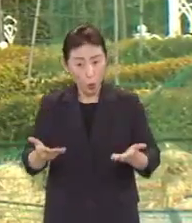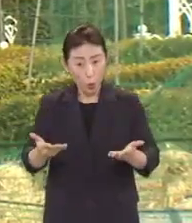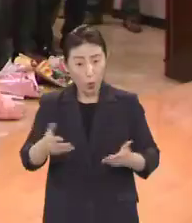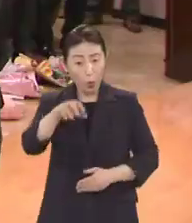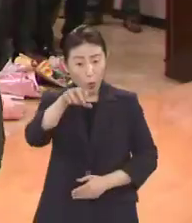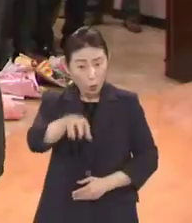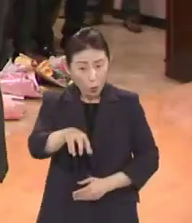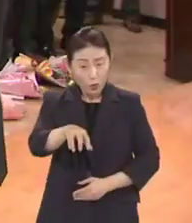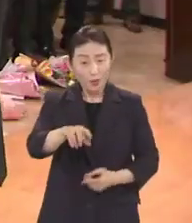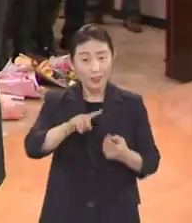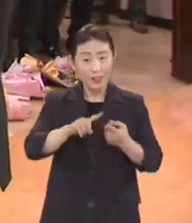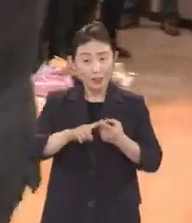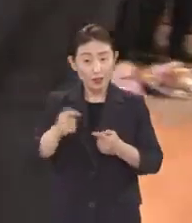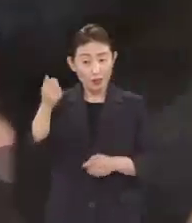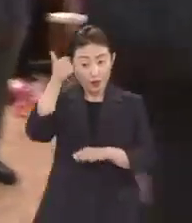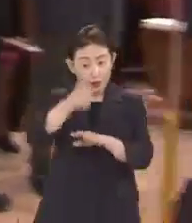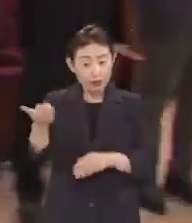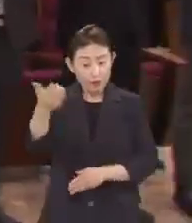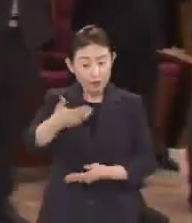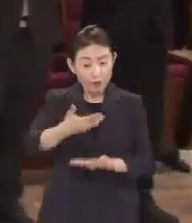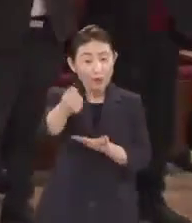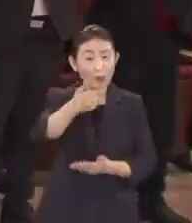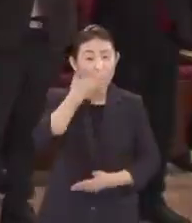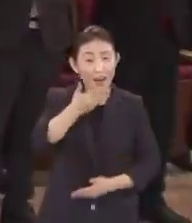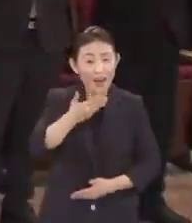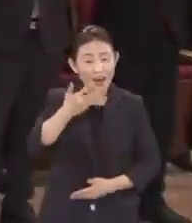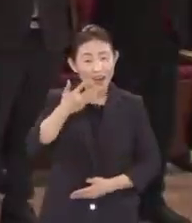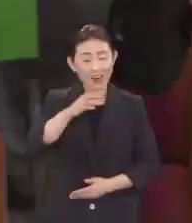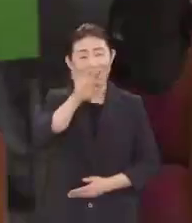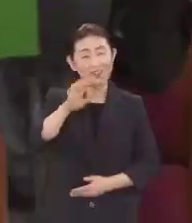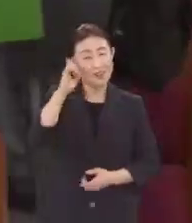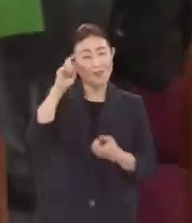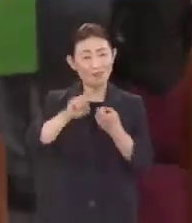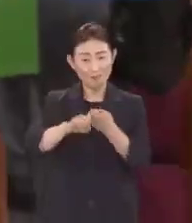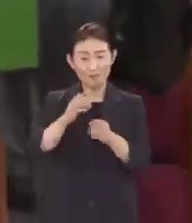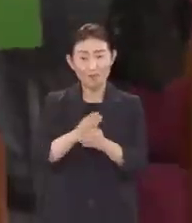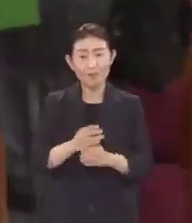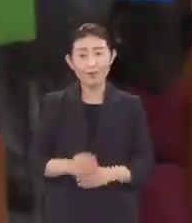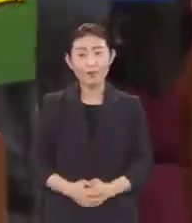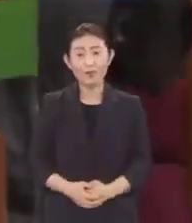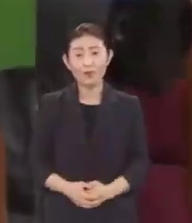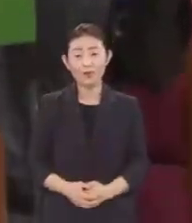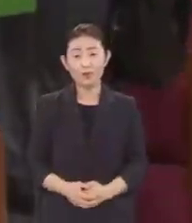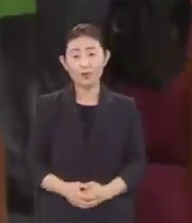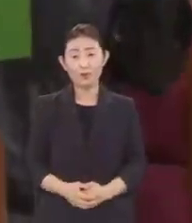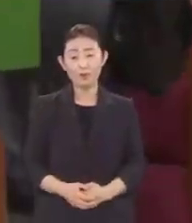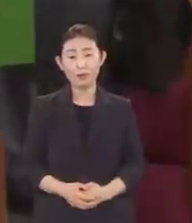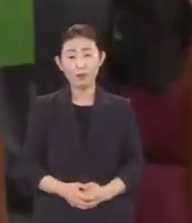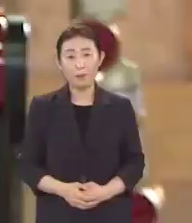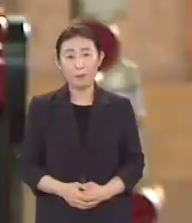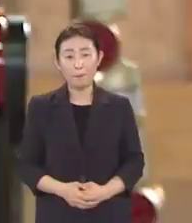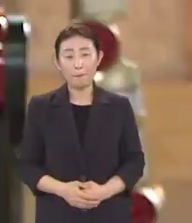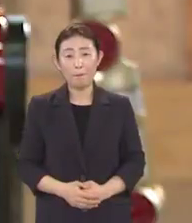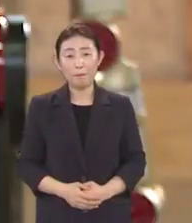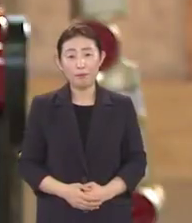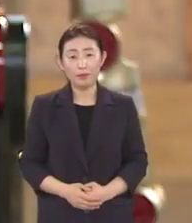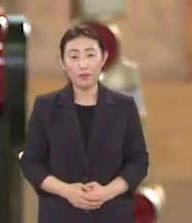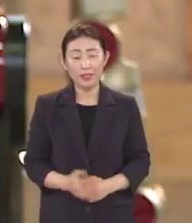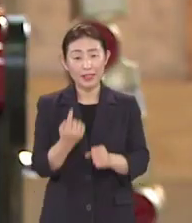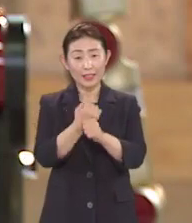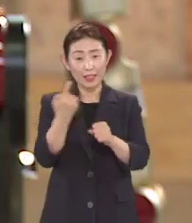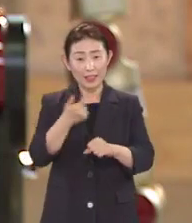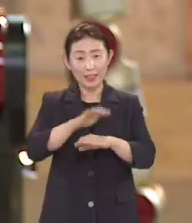충남 산림자원연구소가 누구의 품에 안길지 관심이 모아지고 있습니다. TJB 강진원입니다.